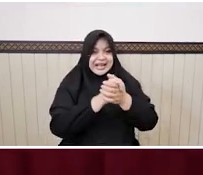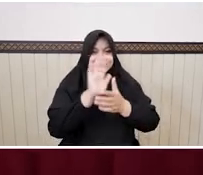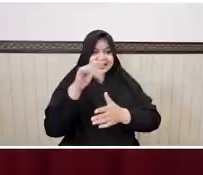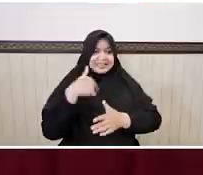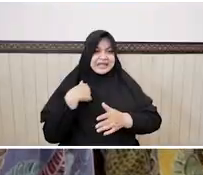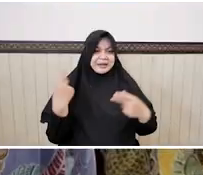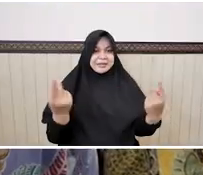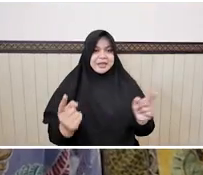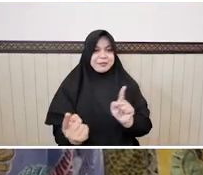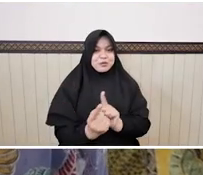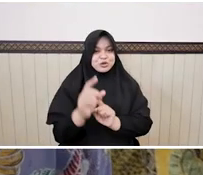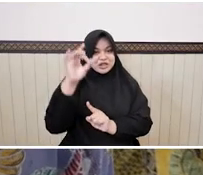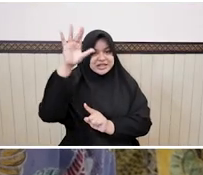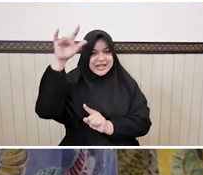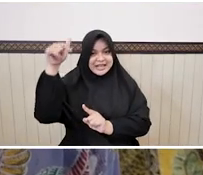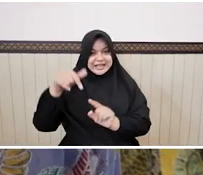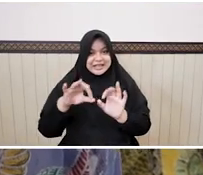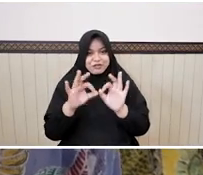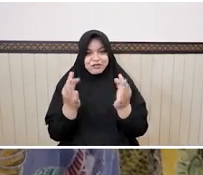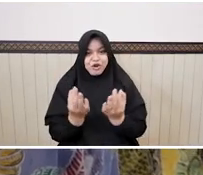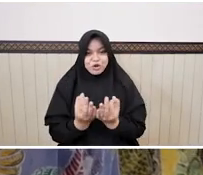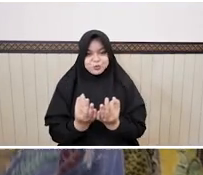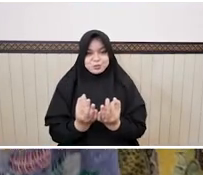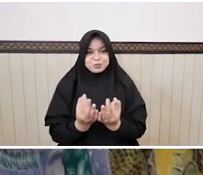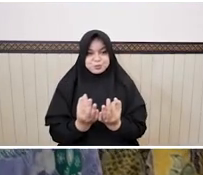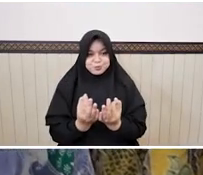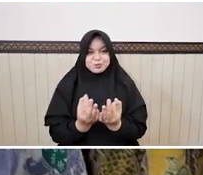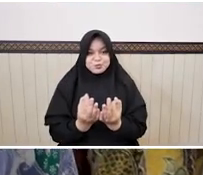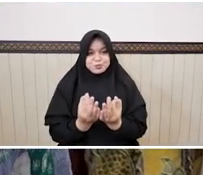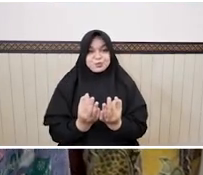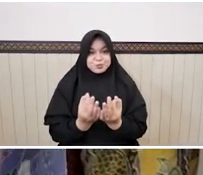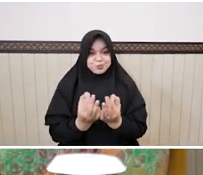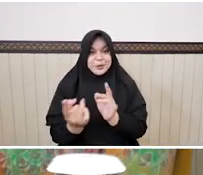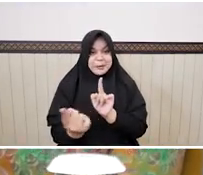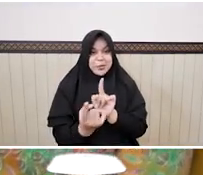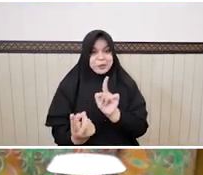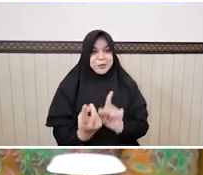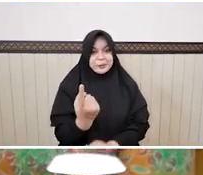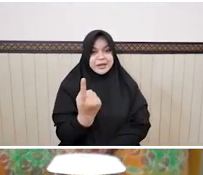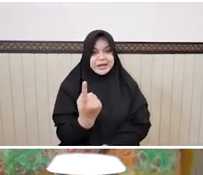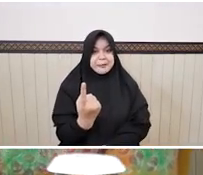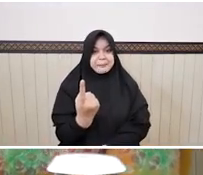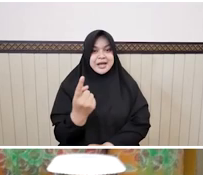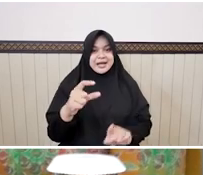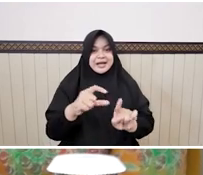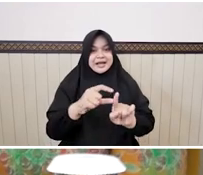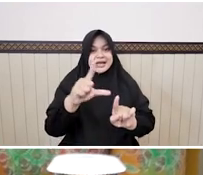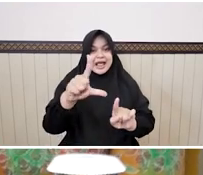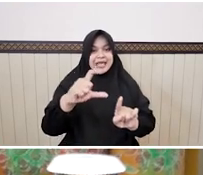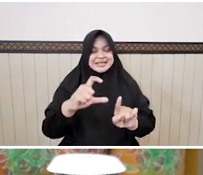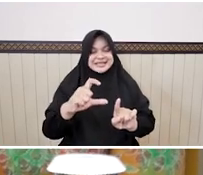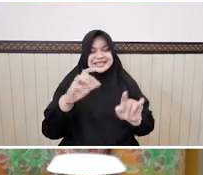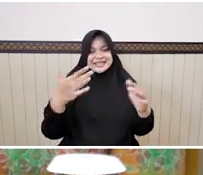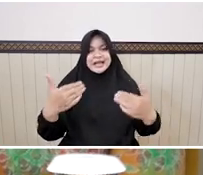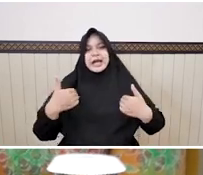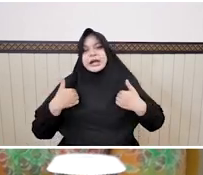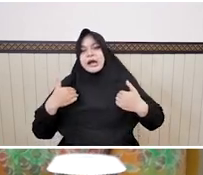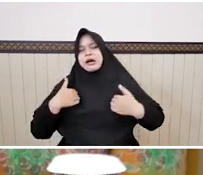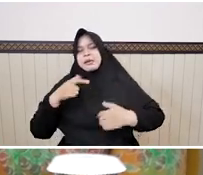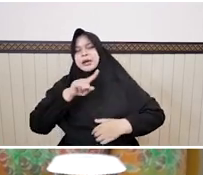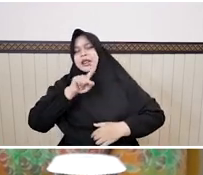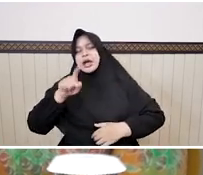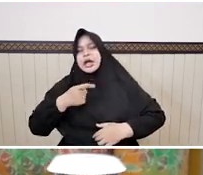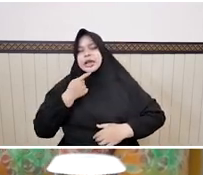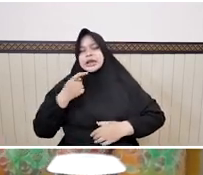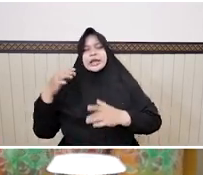bertemu siang hari ini dalam forum edisi pertama difable Lawyer Club ada pertanyaan soal akomodasi